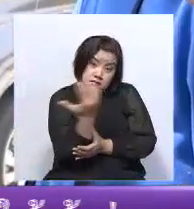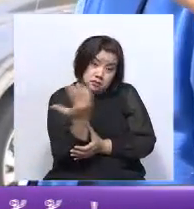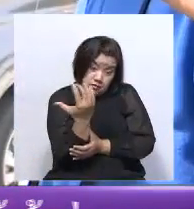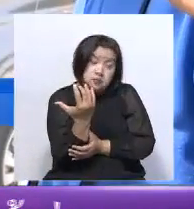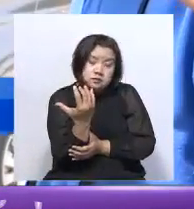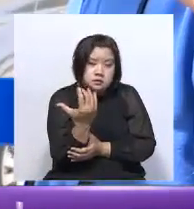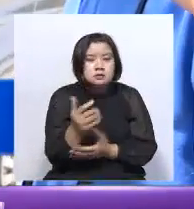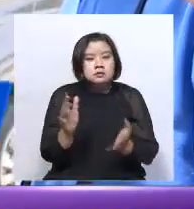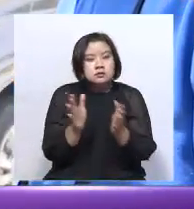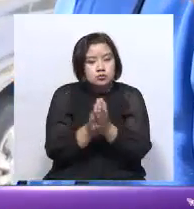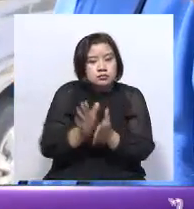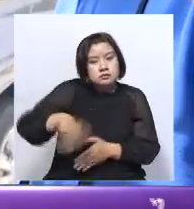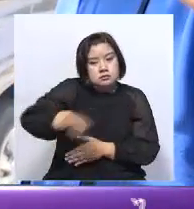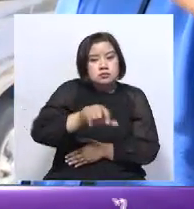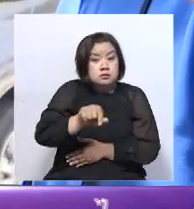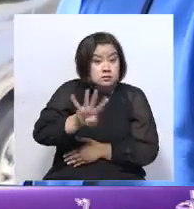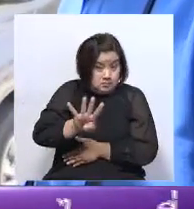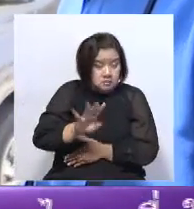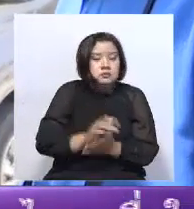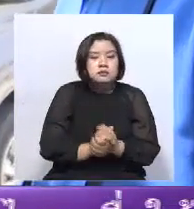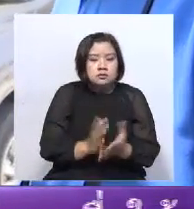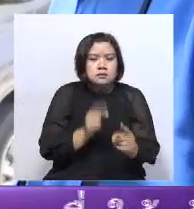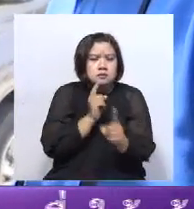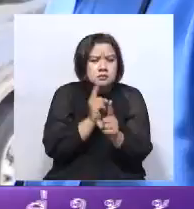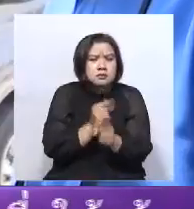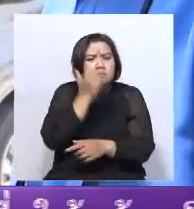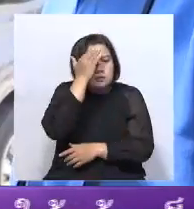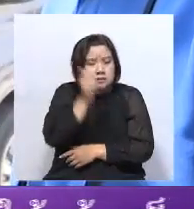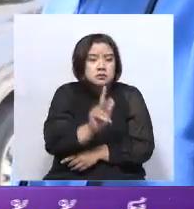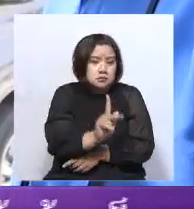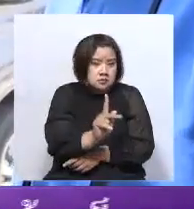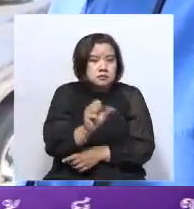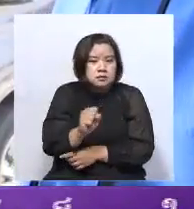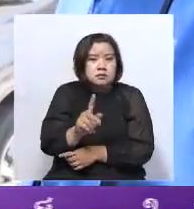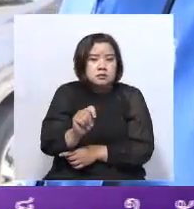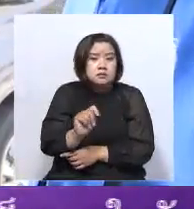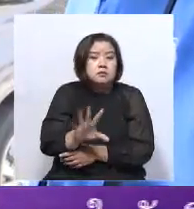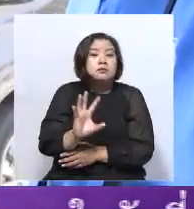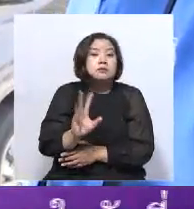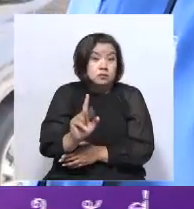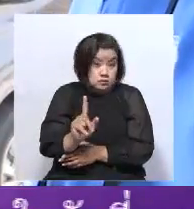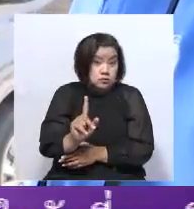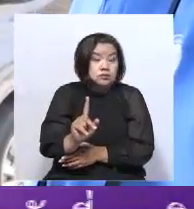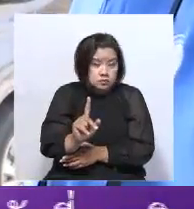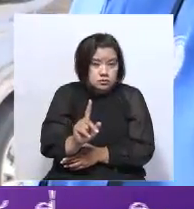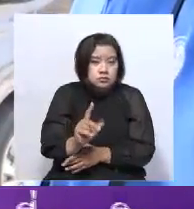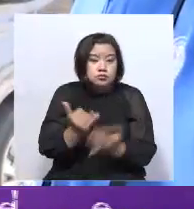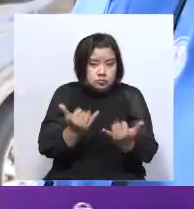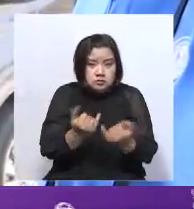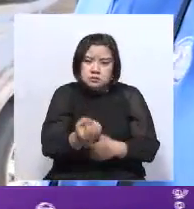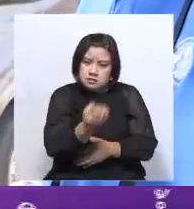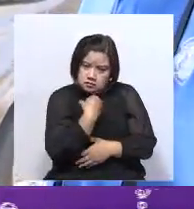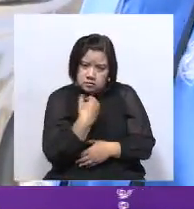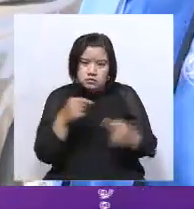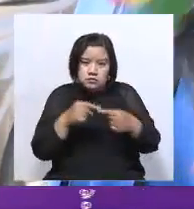โทรคมนาคมตามที่คณะกรรมการกิจการกระจายเสียงกิจการโทรทัศน์และกิจการโทรคมนาคมแห่งชาติหรือกสทช.เสน